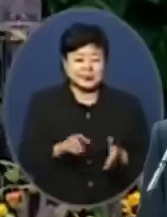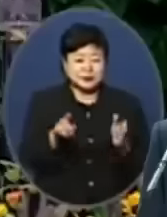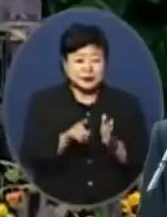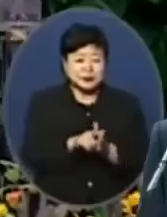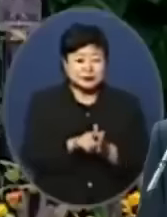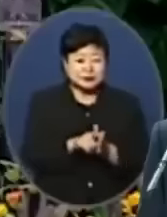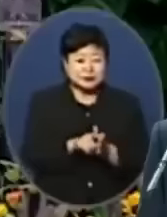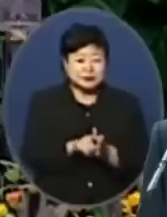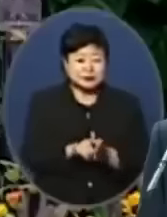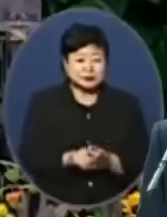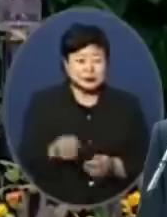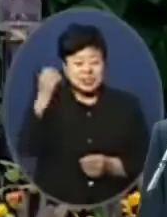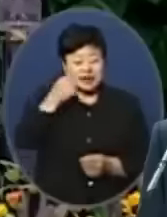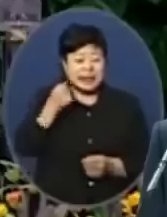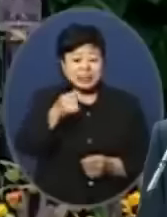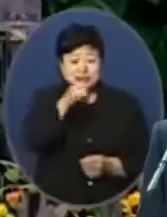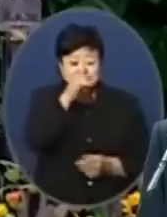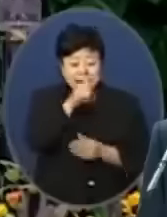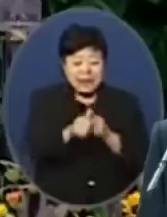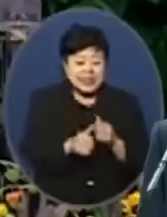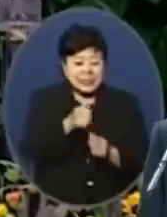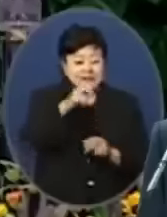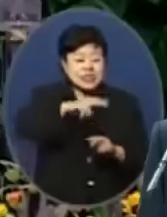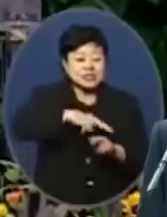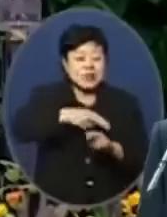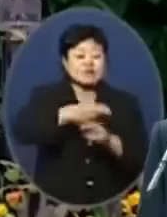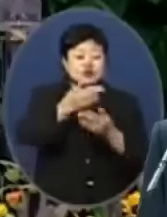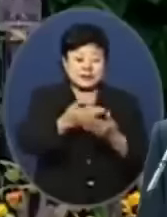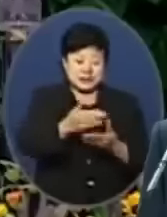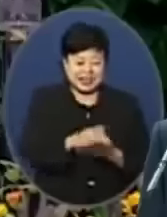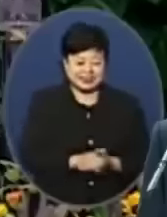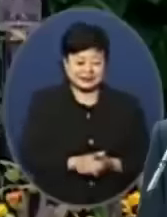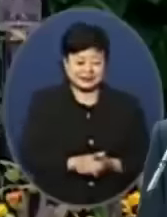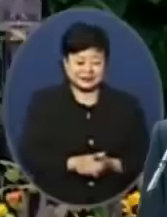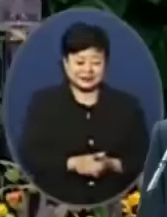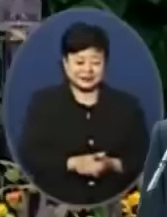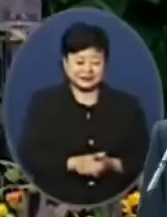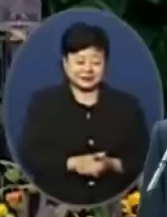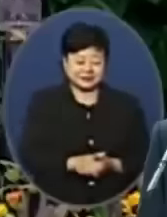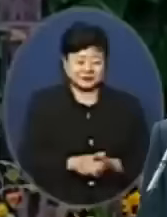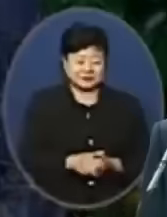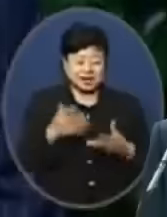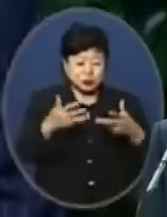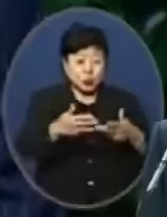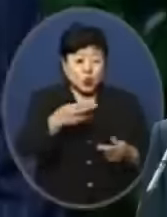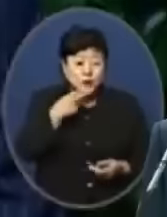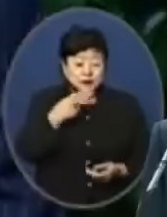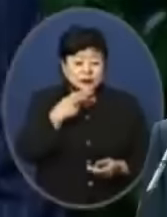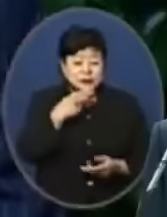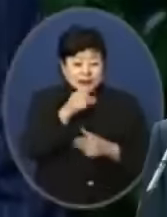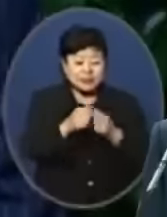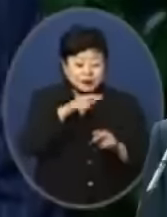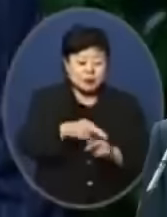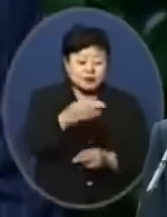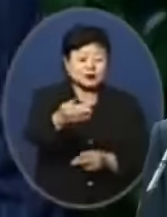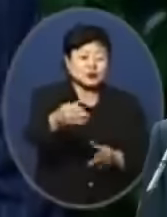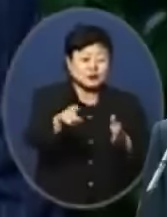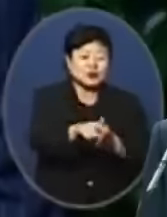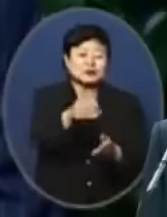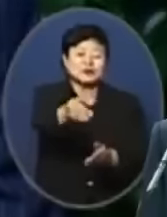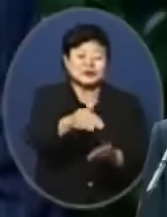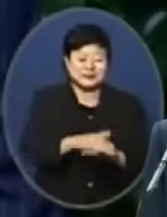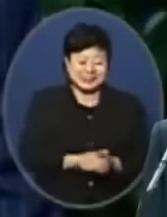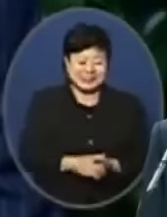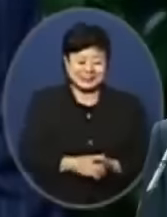믿음은 우리의 영이 갖고 있는 하나님의 선물인 것입니다. 아무 조건이 없이 하나님이 선물로 믿음을 주신